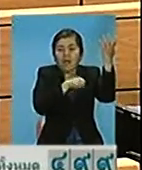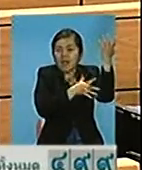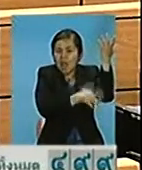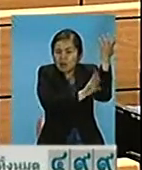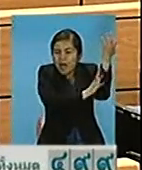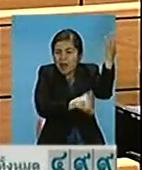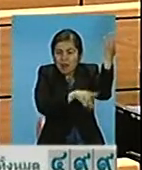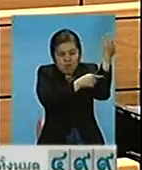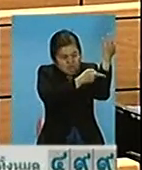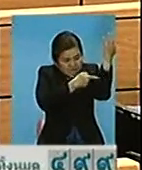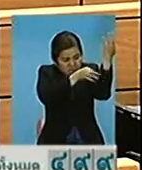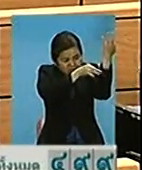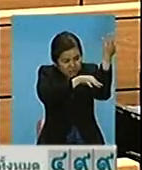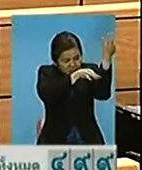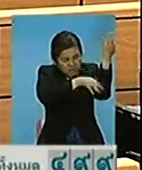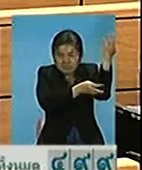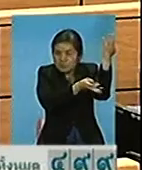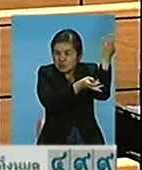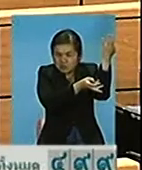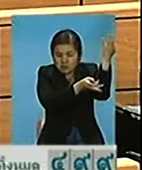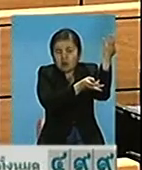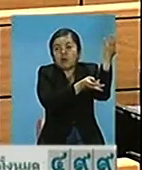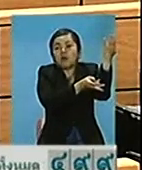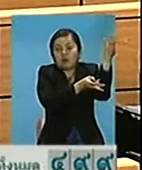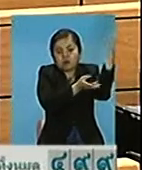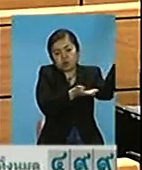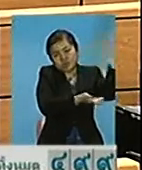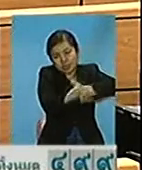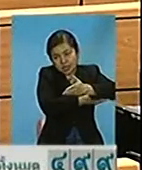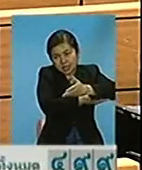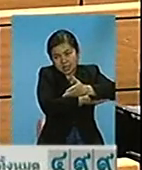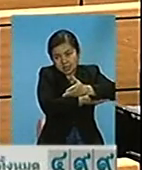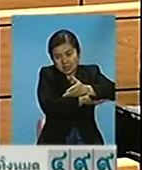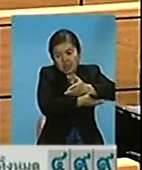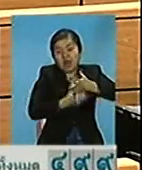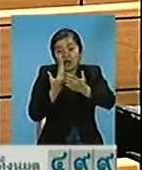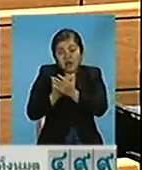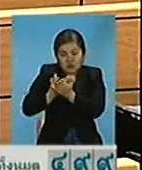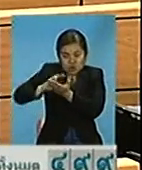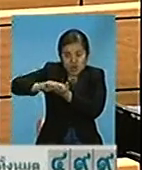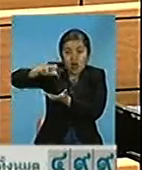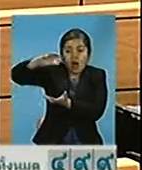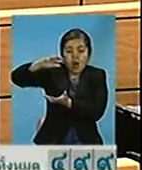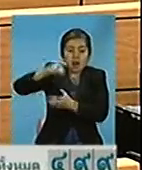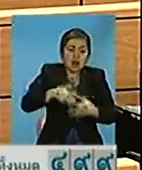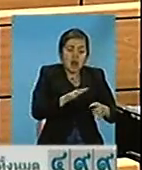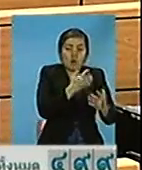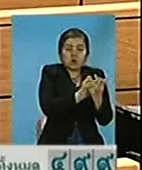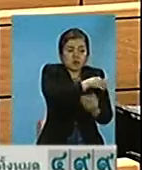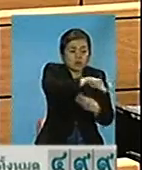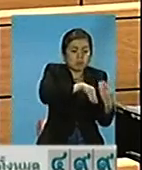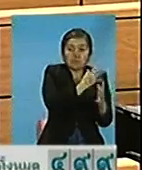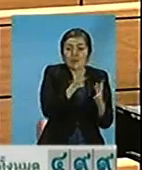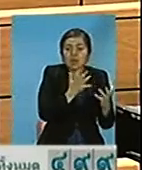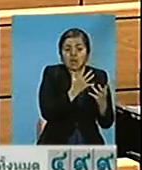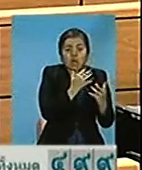กรีดยางน้ำยางก็ไม่ค่อยออกโค่นยางพอโค่นยางท่านประธานชาวสวนเอาตังค์ที่ไหนกินครับ